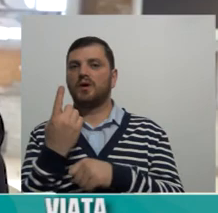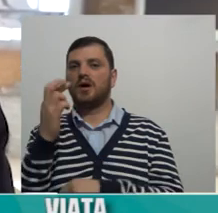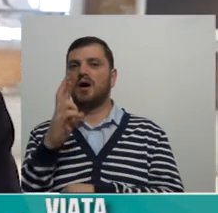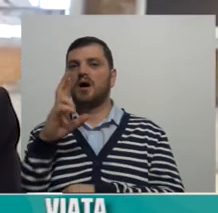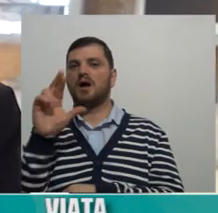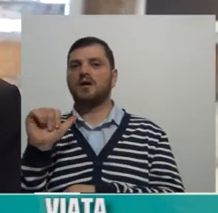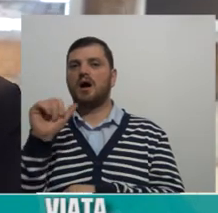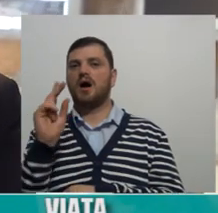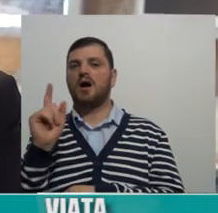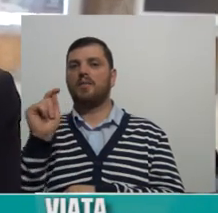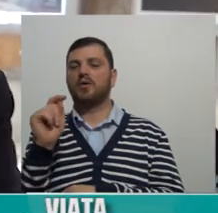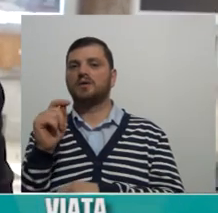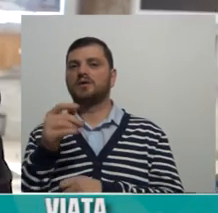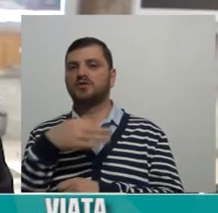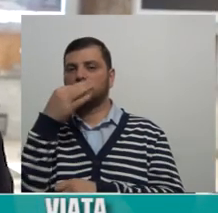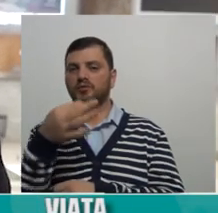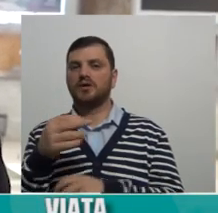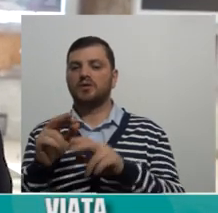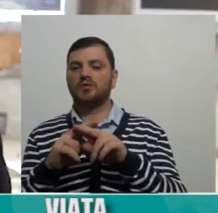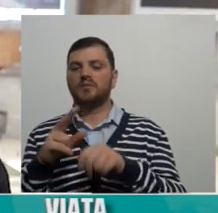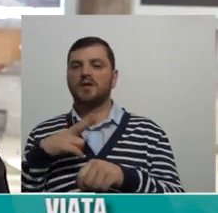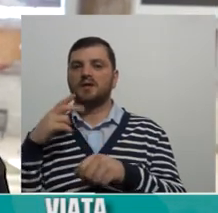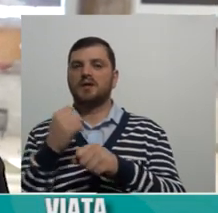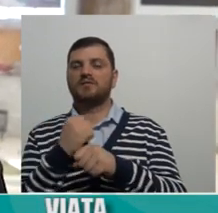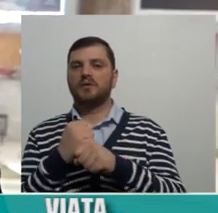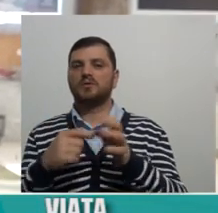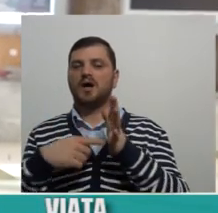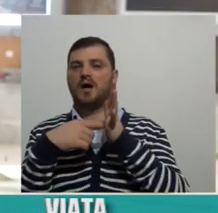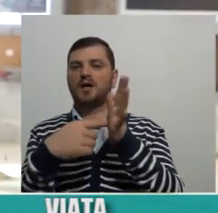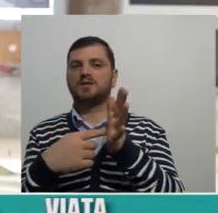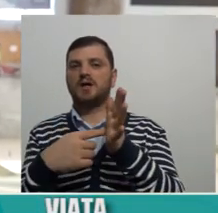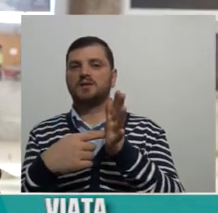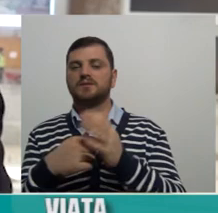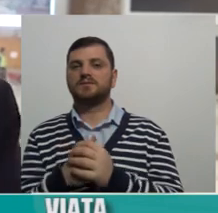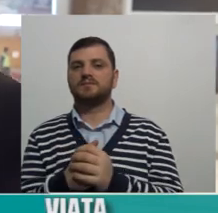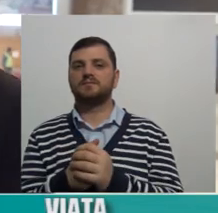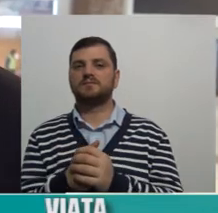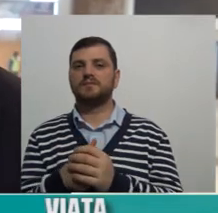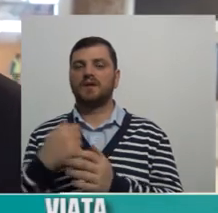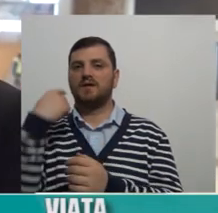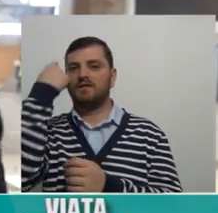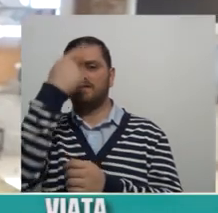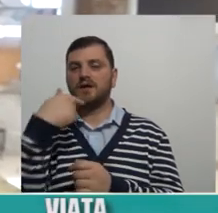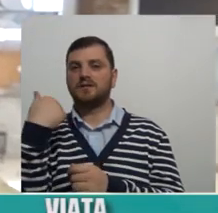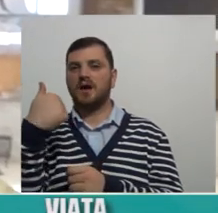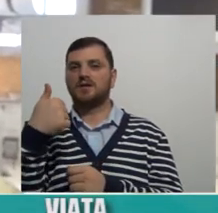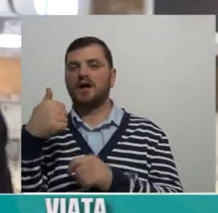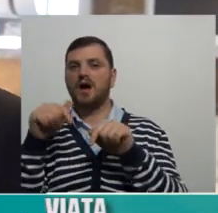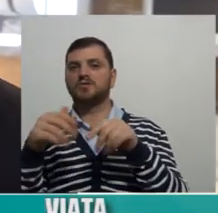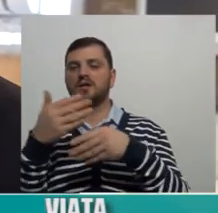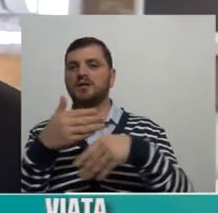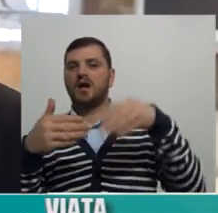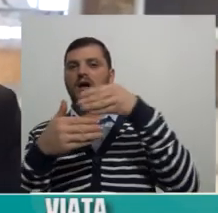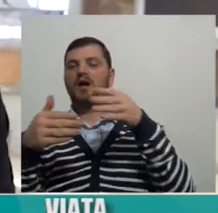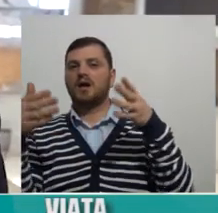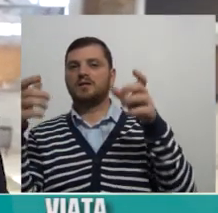dumnealor au făcut un raport, îl am aici, care, mă rog, mie mi-a arătat fața reală